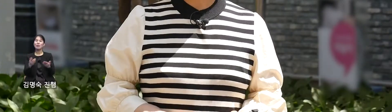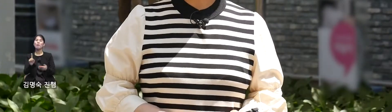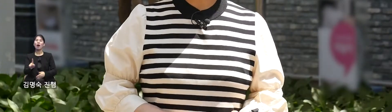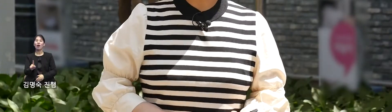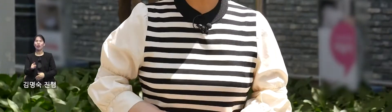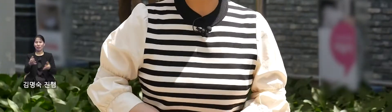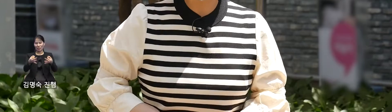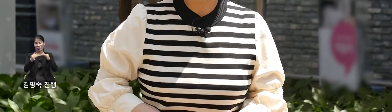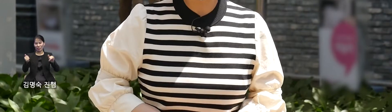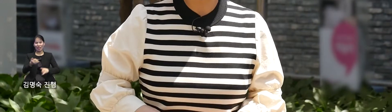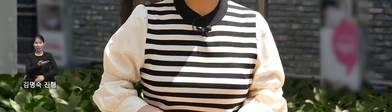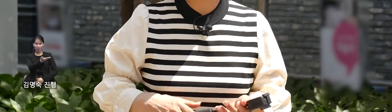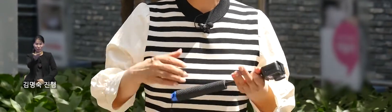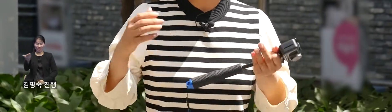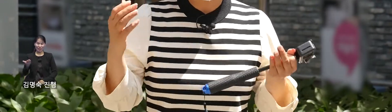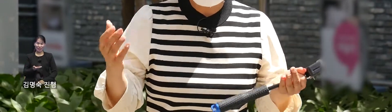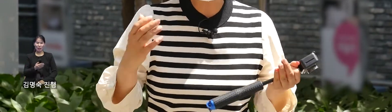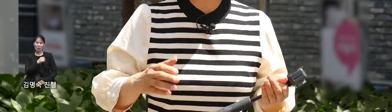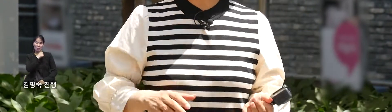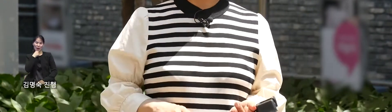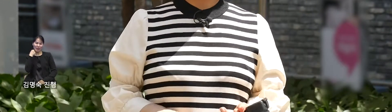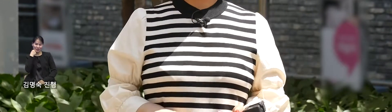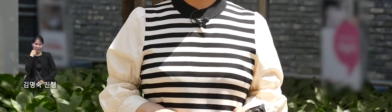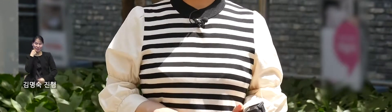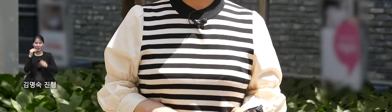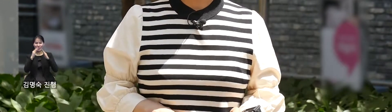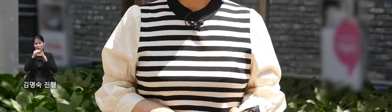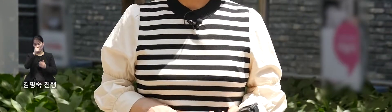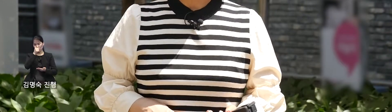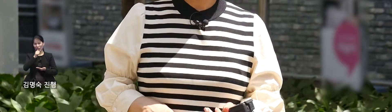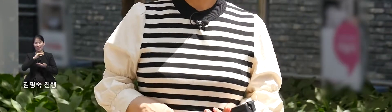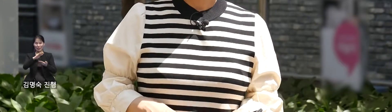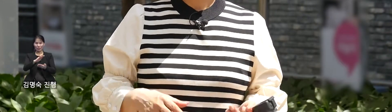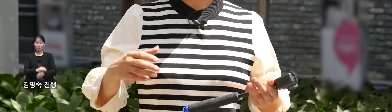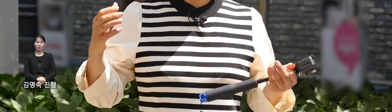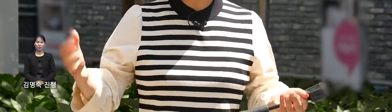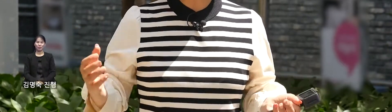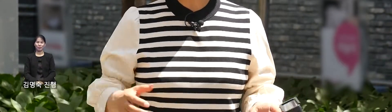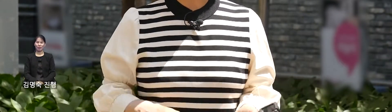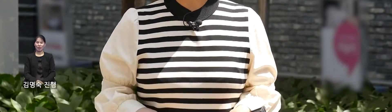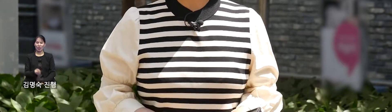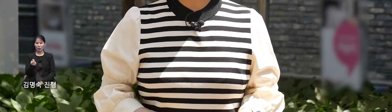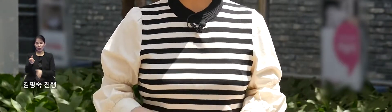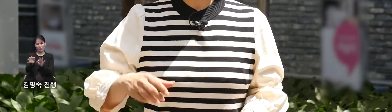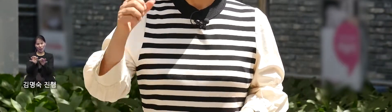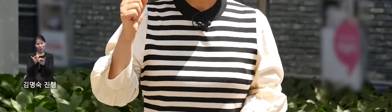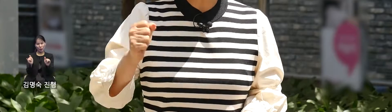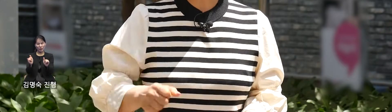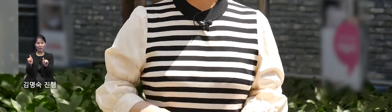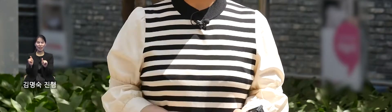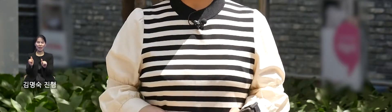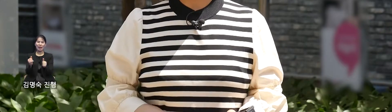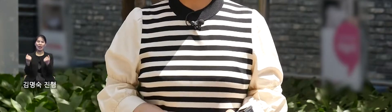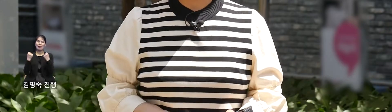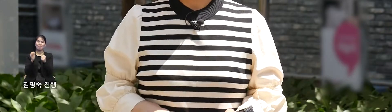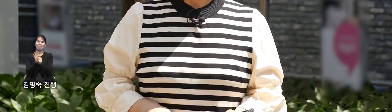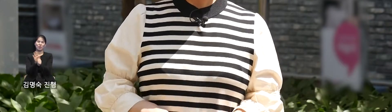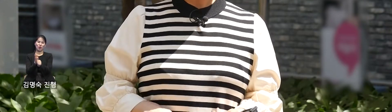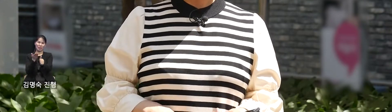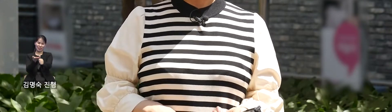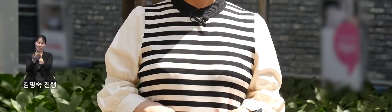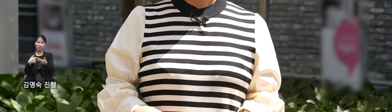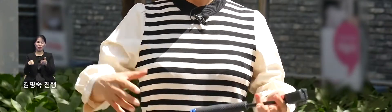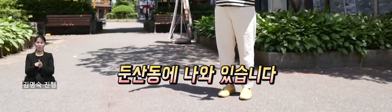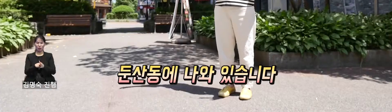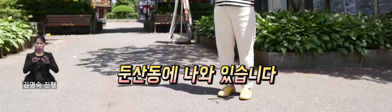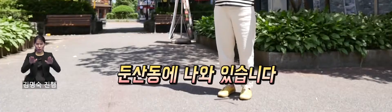바로 시청자 여러분들에게 맛을 소개해드리고 또 우리 소상공인들에게 힘을 드리기 위해서